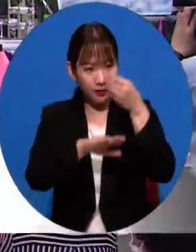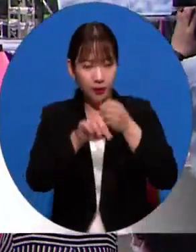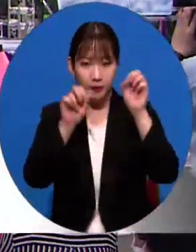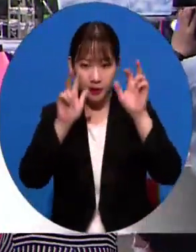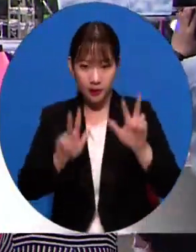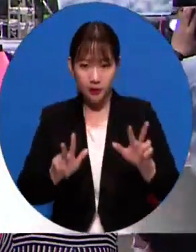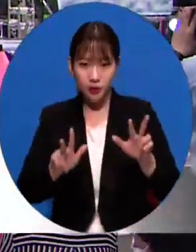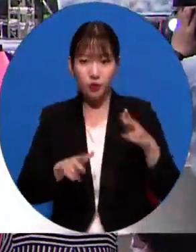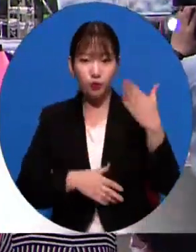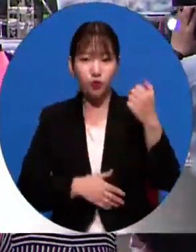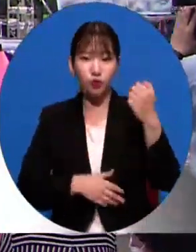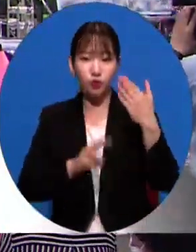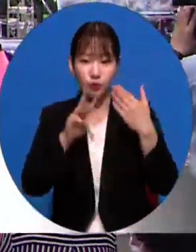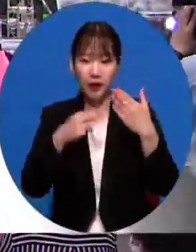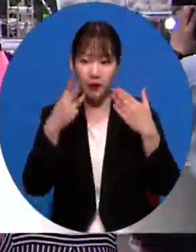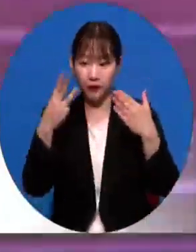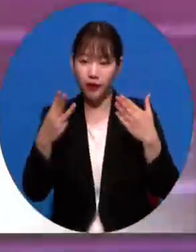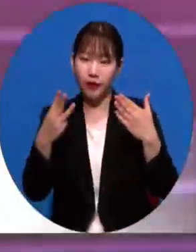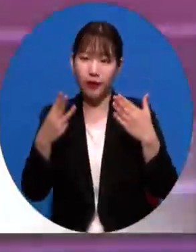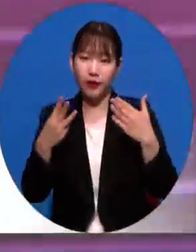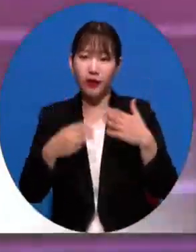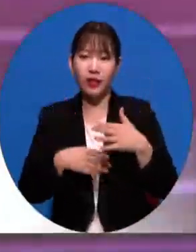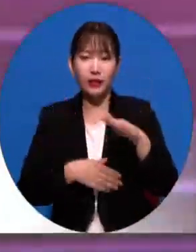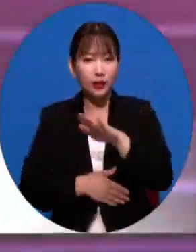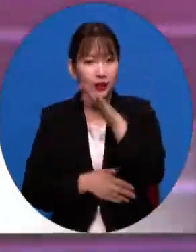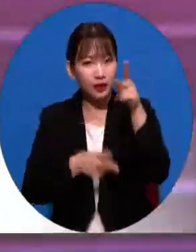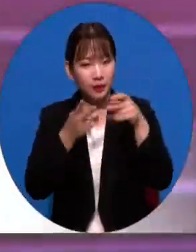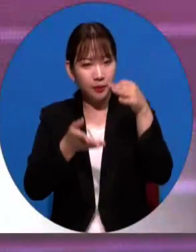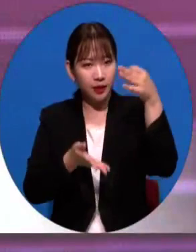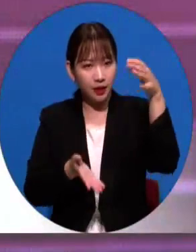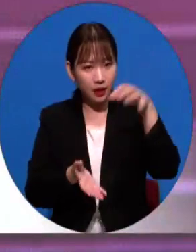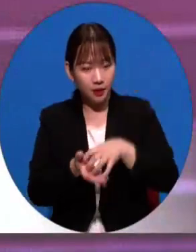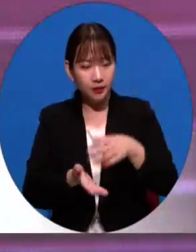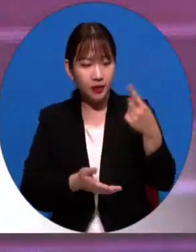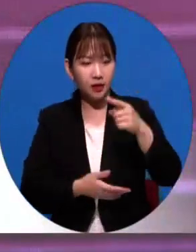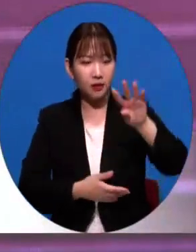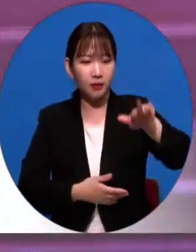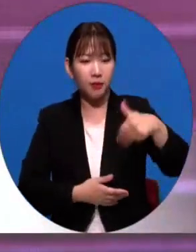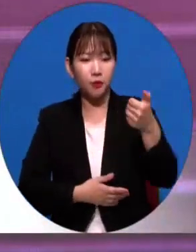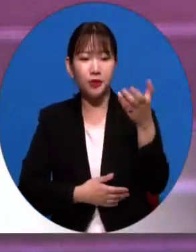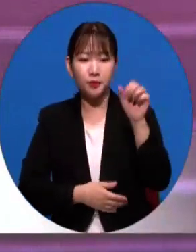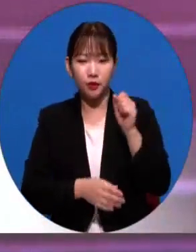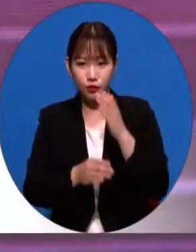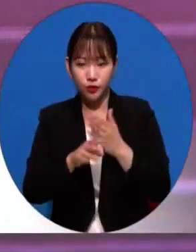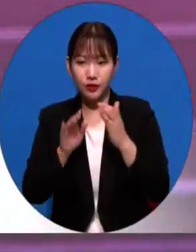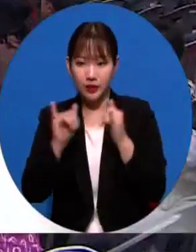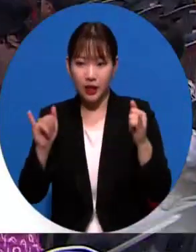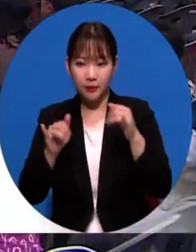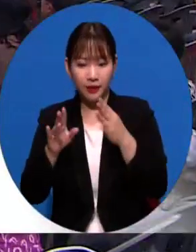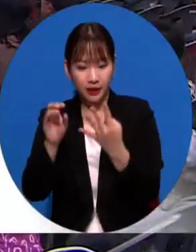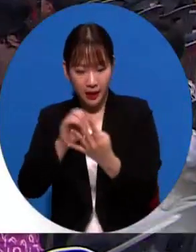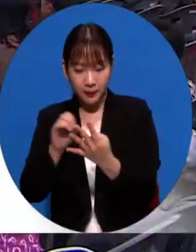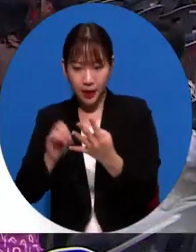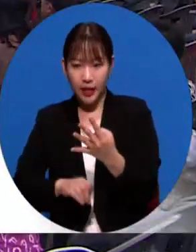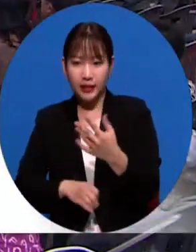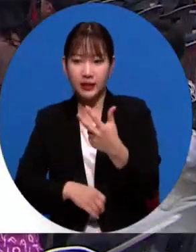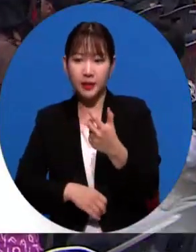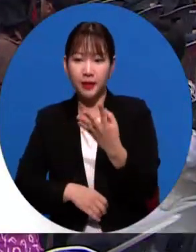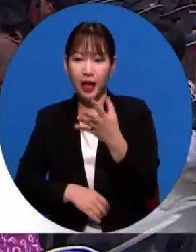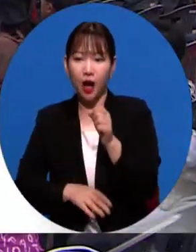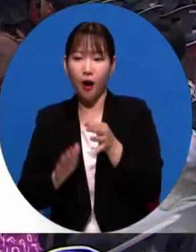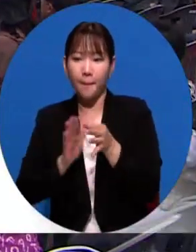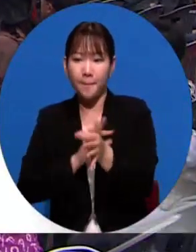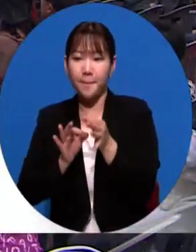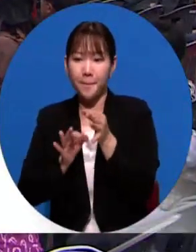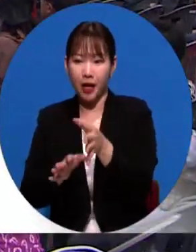발전소는 99메가와트급으로 전체 사업비의 1,850억 원 가운데 주민들이 4%인 74억